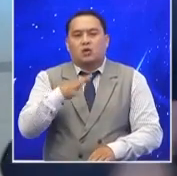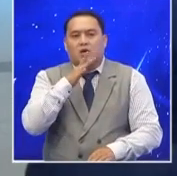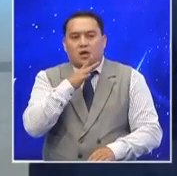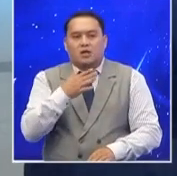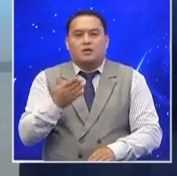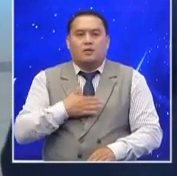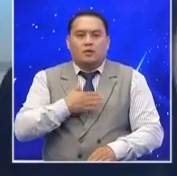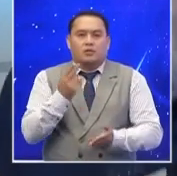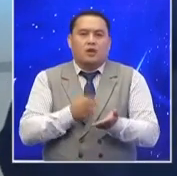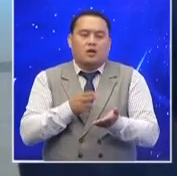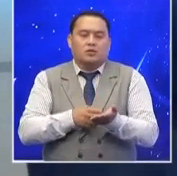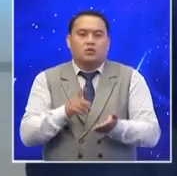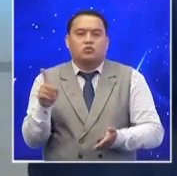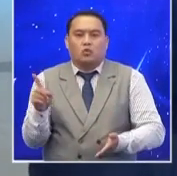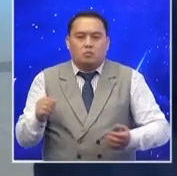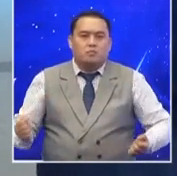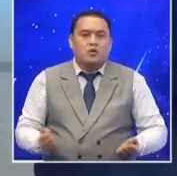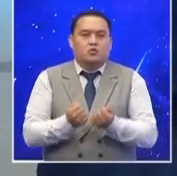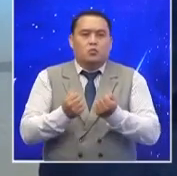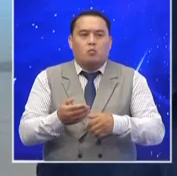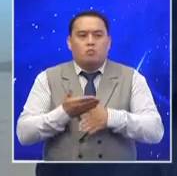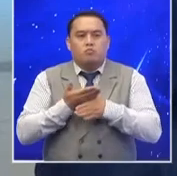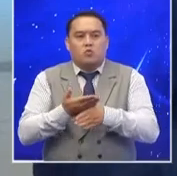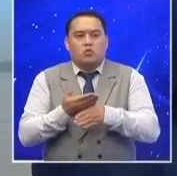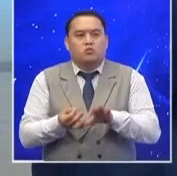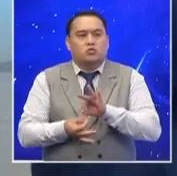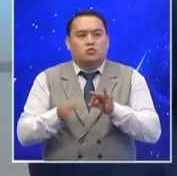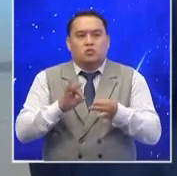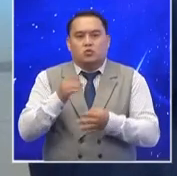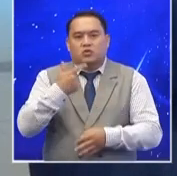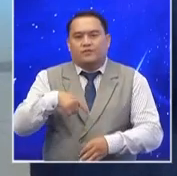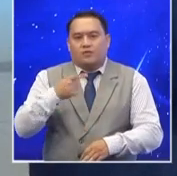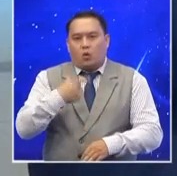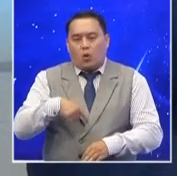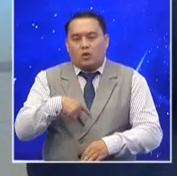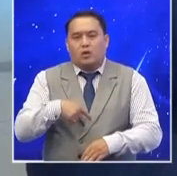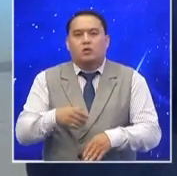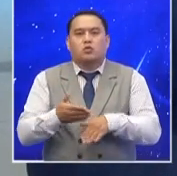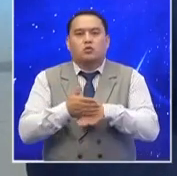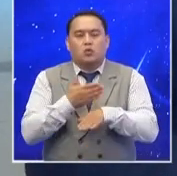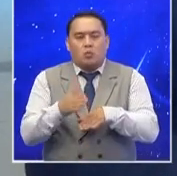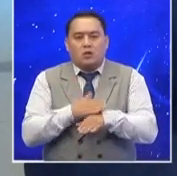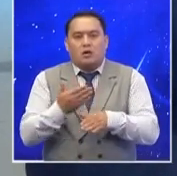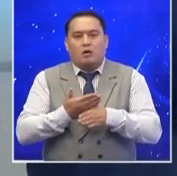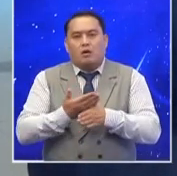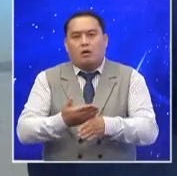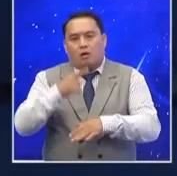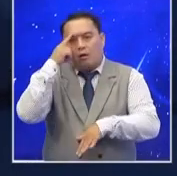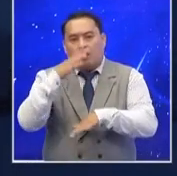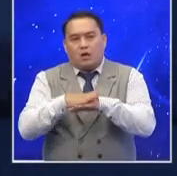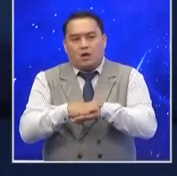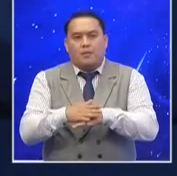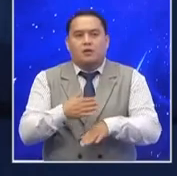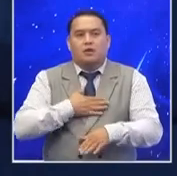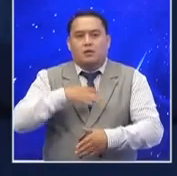своем примере хочу сказать, что без поддержки спонсоров сложно издать собственное детище. А благодаря инициативе нашего Акима, сегодня мы